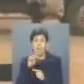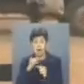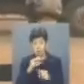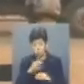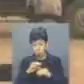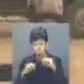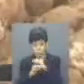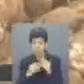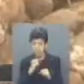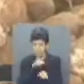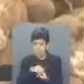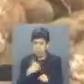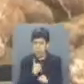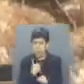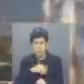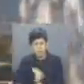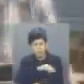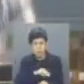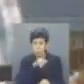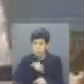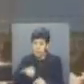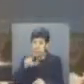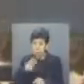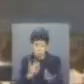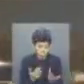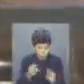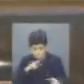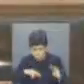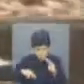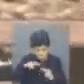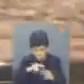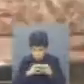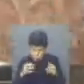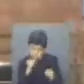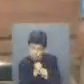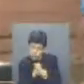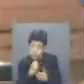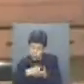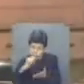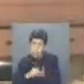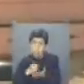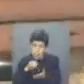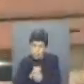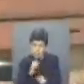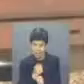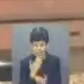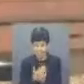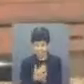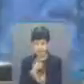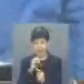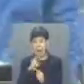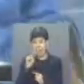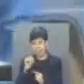ทั้งในและนอกพื้นที่จำนวน3แห่งอยู่ระหว่างตรวจสอบคุณสมบัติและทำสัญญาซึ่งทำให้ราคารับจำนำมันสำป